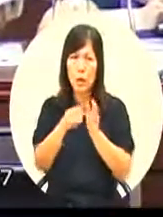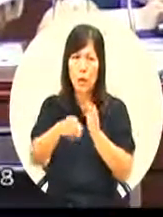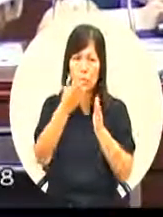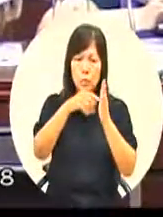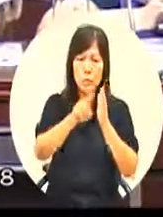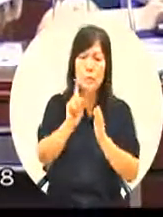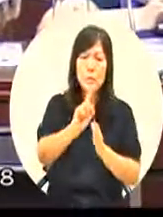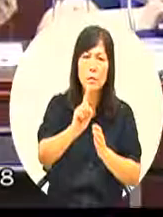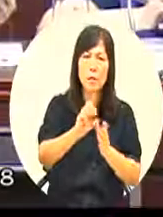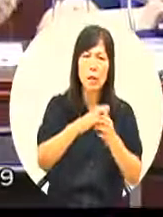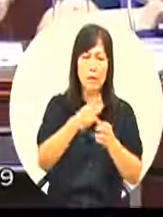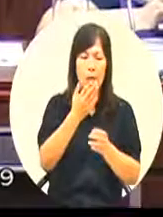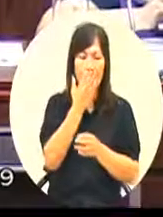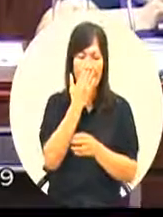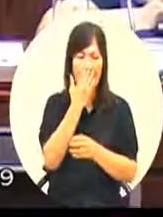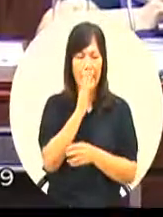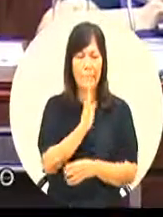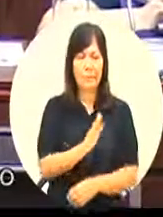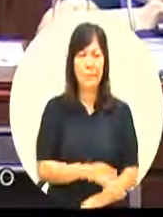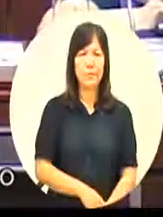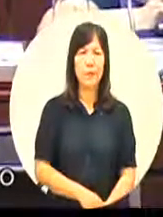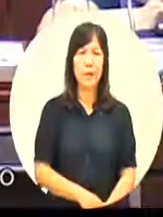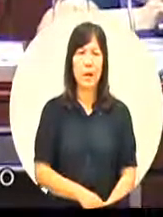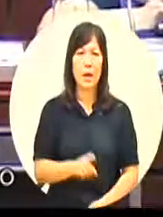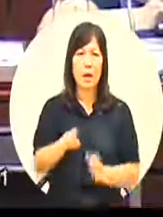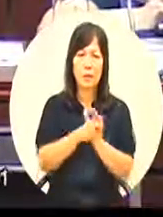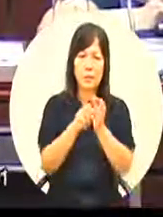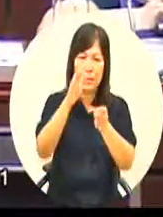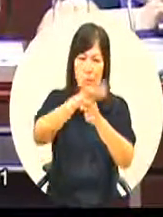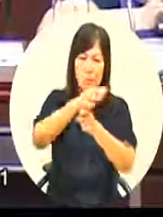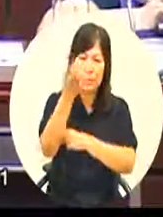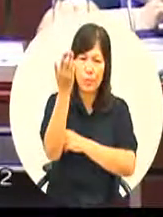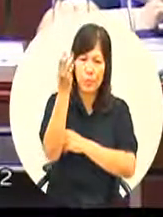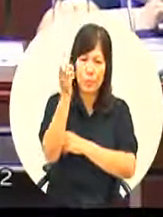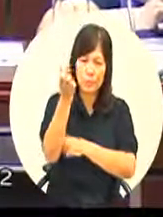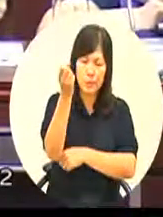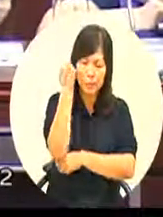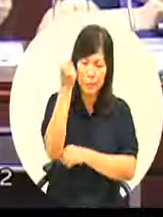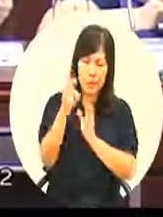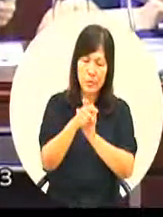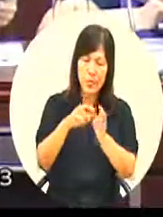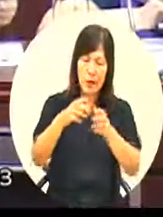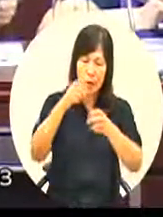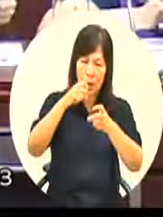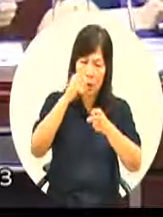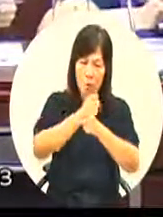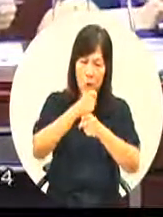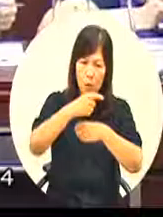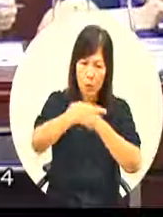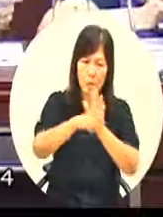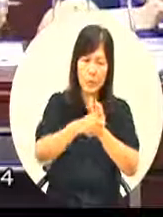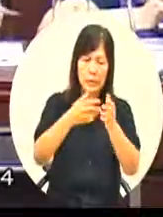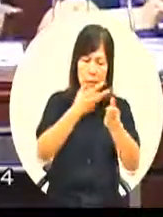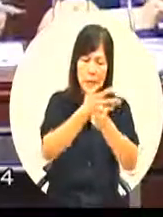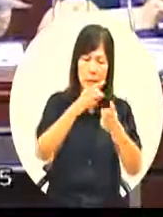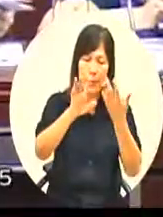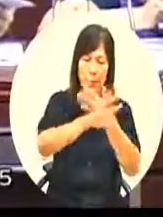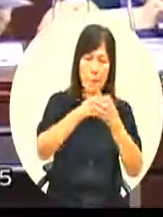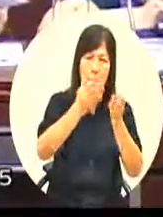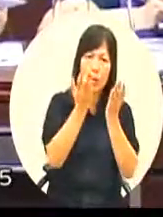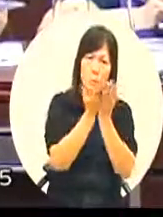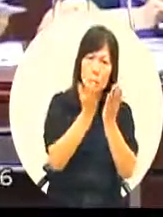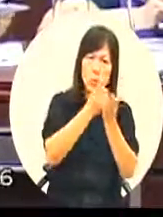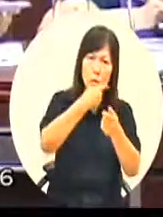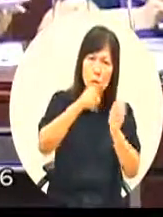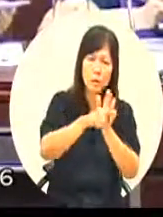个学校，但是不好说它哦。它是在进行补强工程，所以他就让主语学生先在教室上课，但这个老师觉得